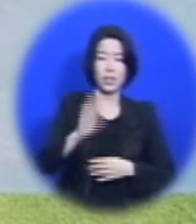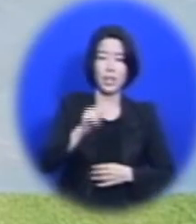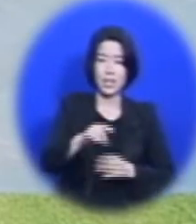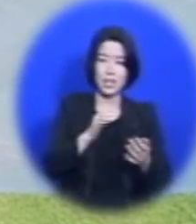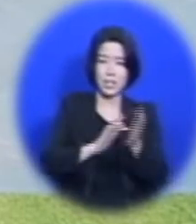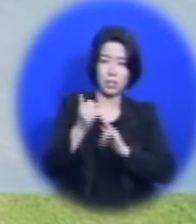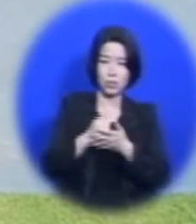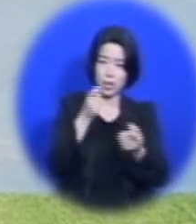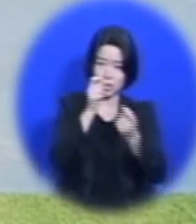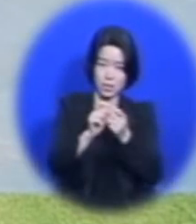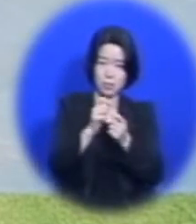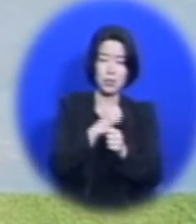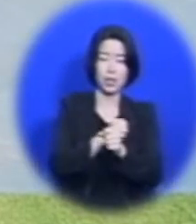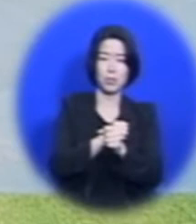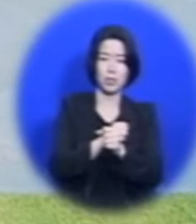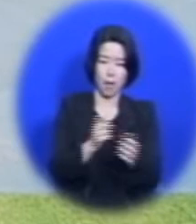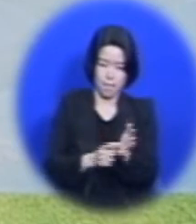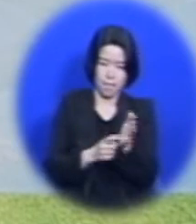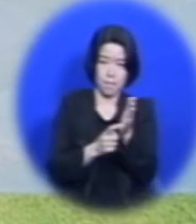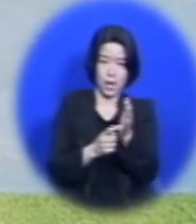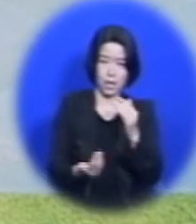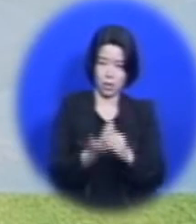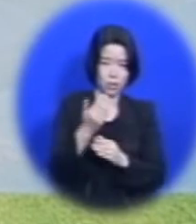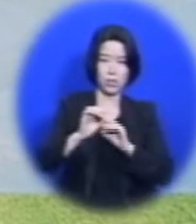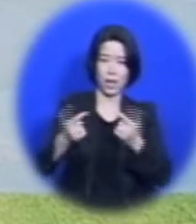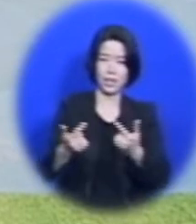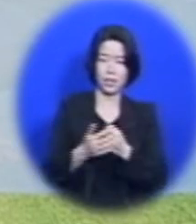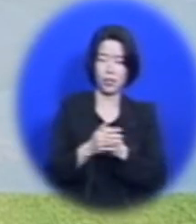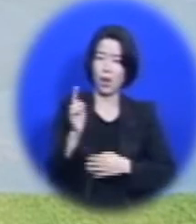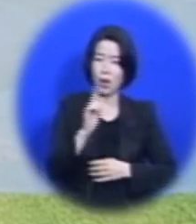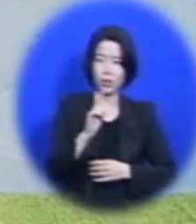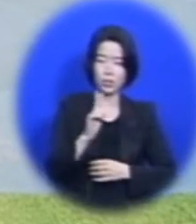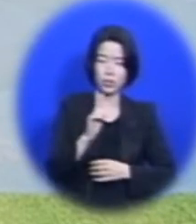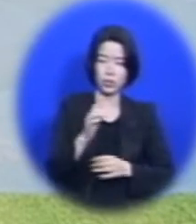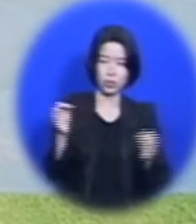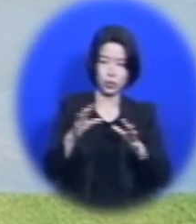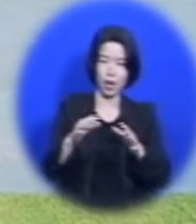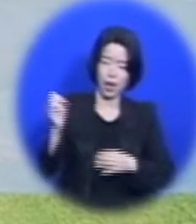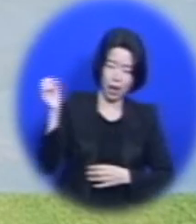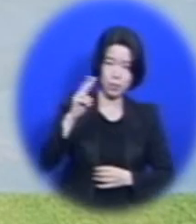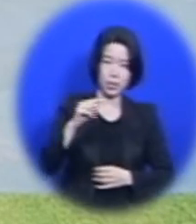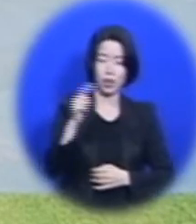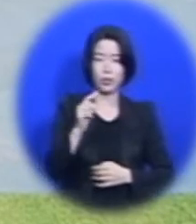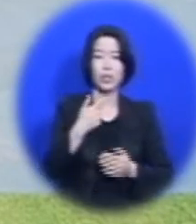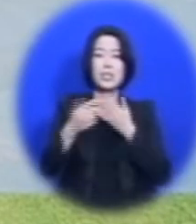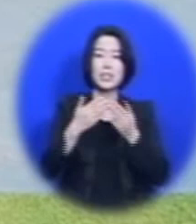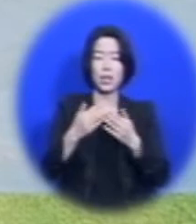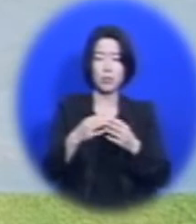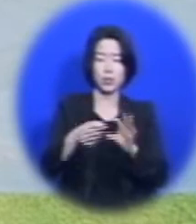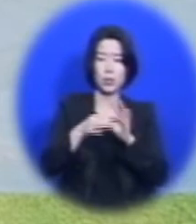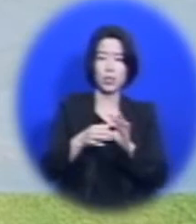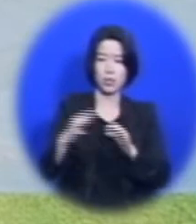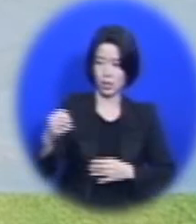예수님과의 친밀함은 급하게 이루어지는 일이 아닙니다. 어느 순간에 갑자기 어떤 체험을 통해서 얻어지는